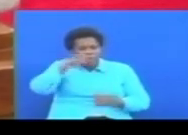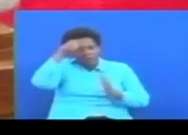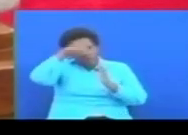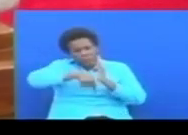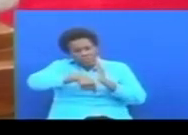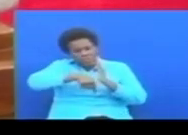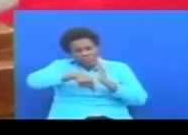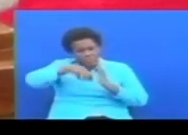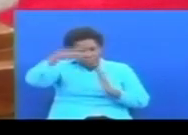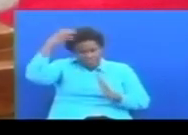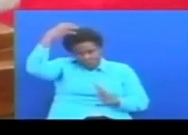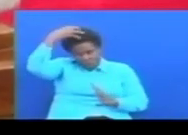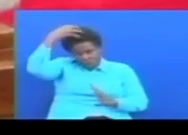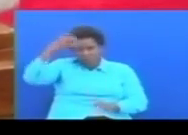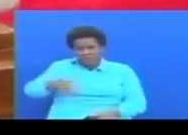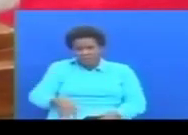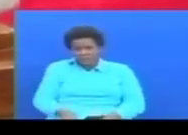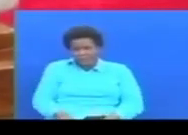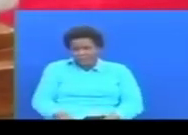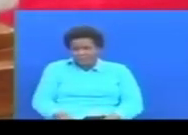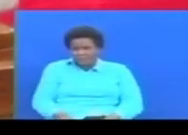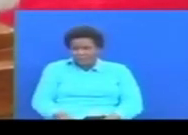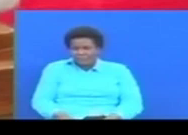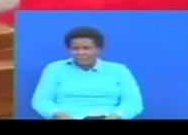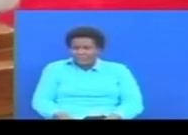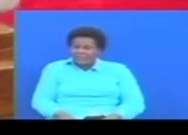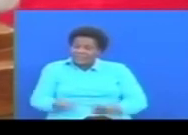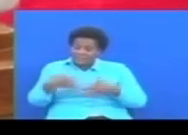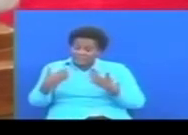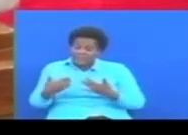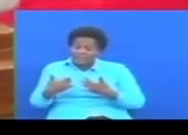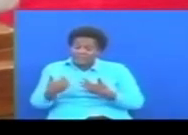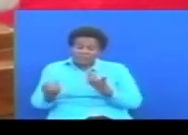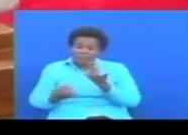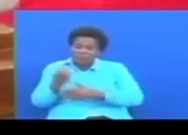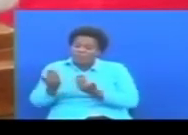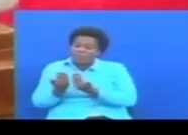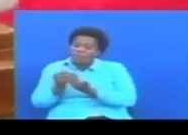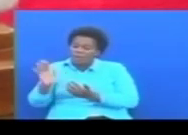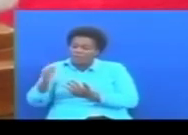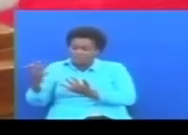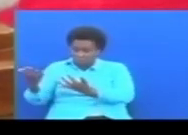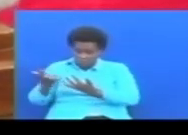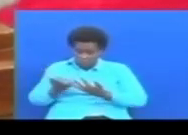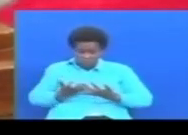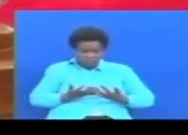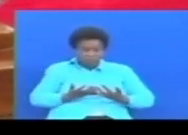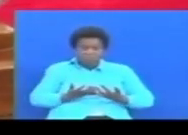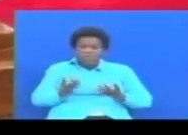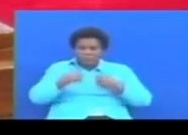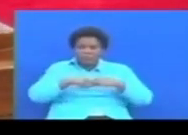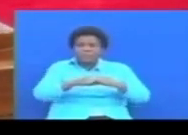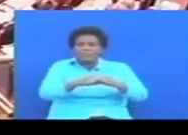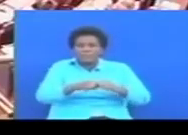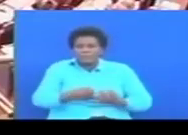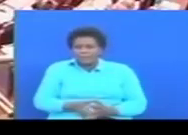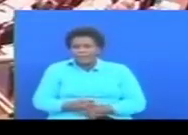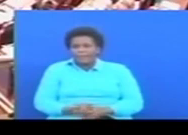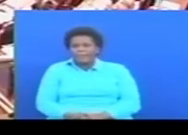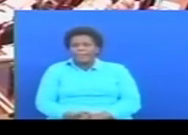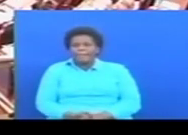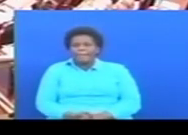na kuzingatia vipaumbele ambavyo nimevieleza, basi tunachukua ombi lake na kulifanya kazi kwa uzito unaostahili.